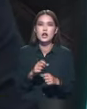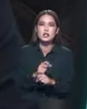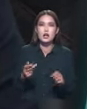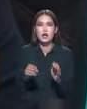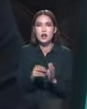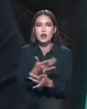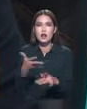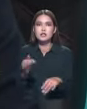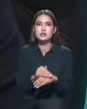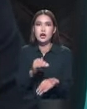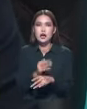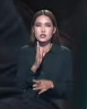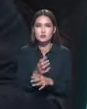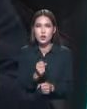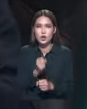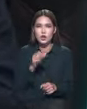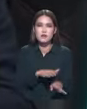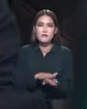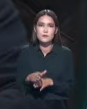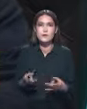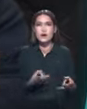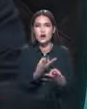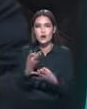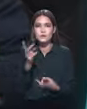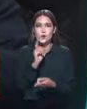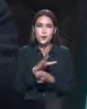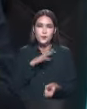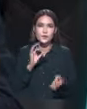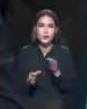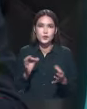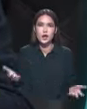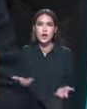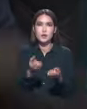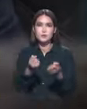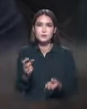направлении и систематически выполнять ее. Мы по мере возможности оказываем поддержку.